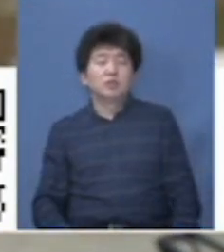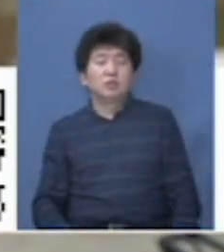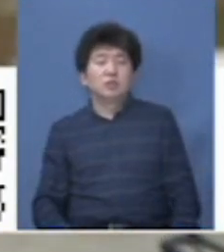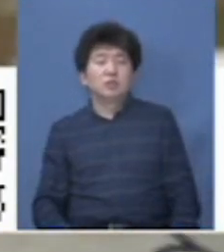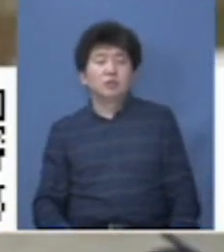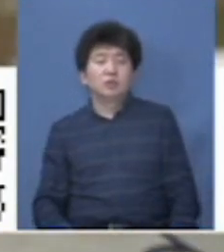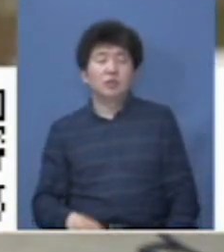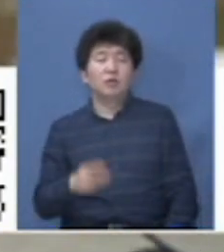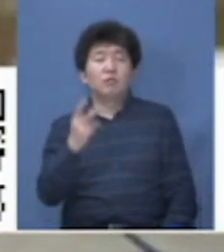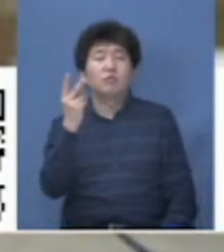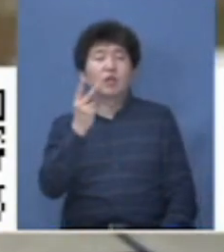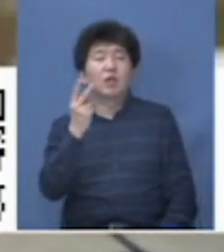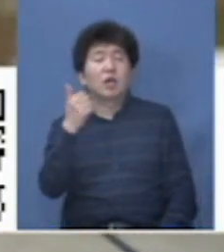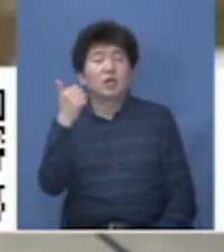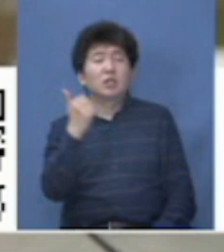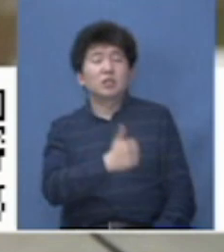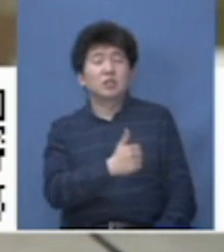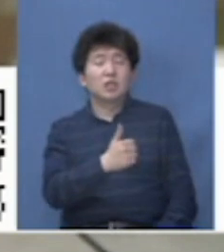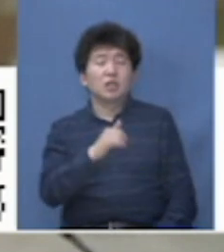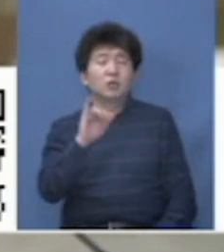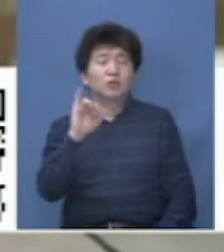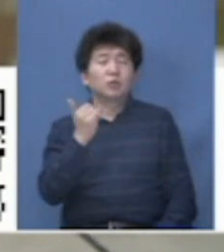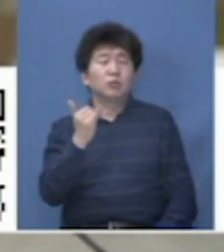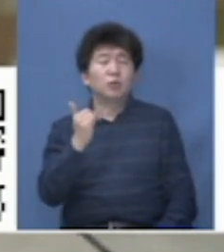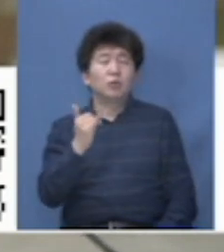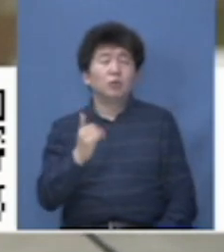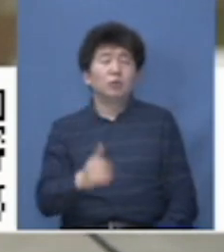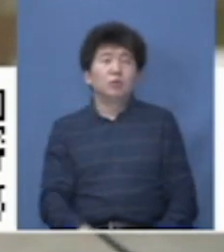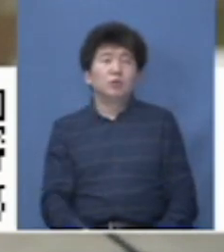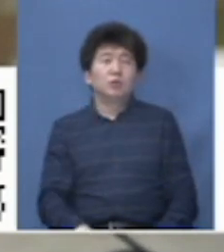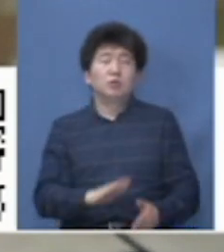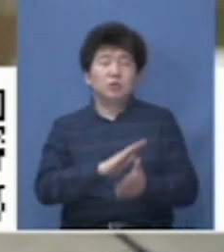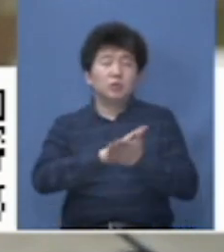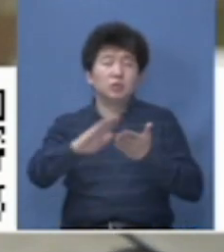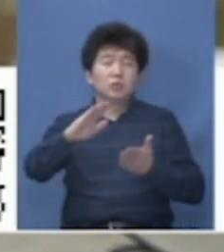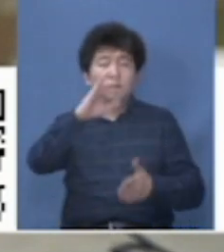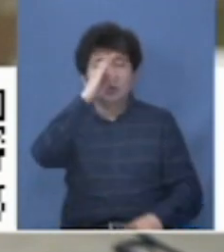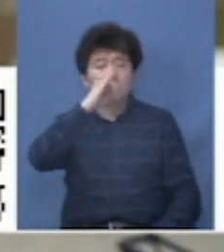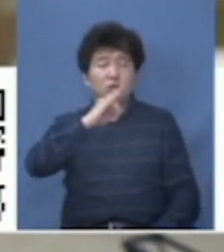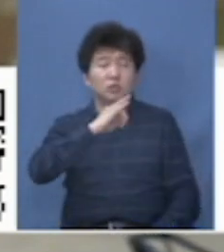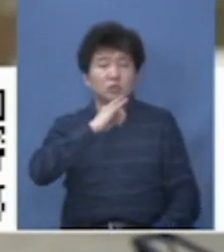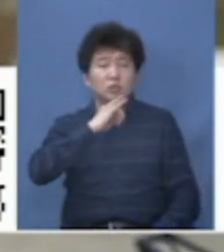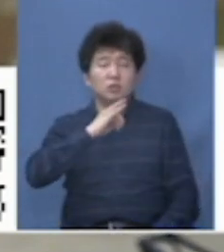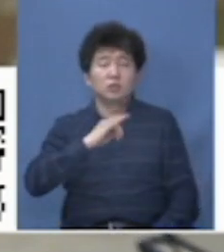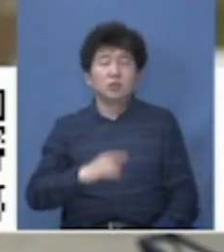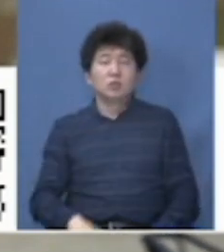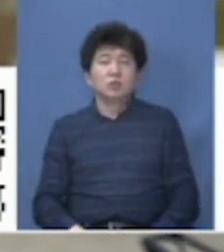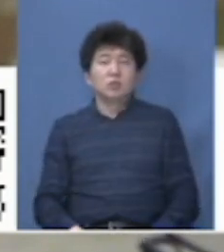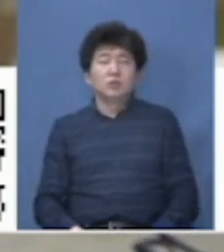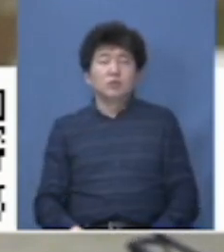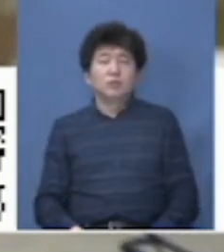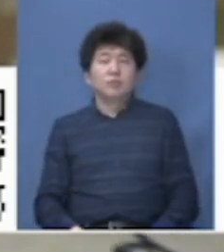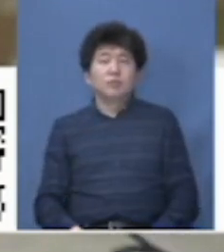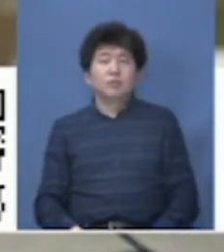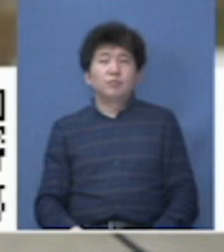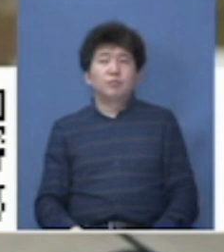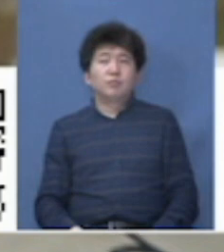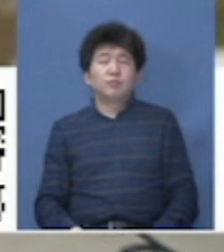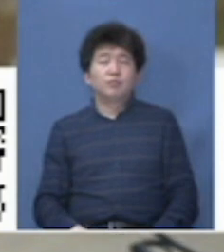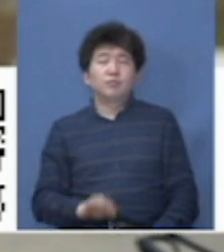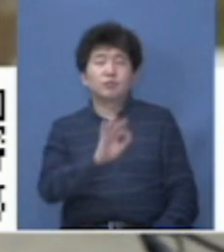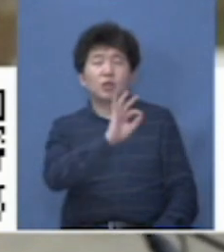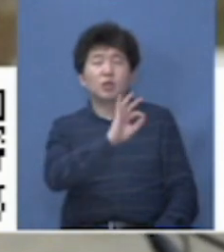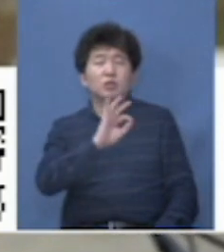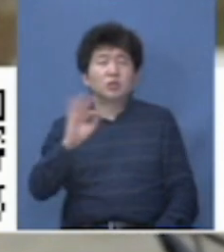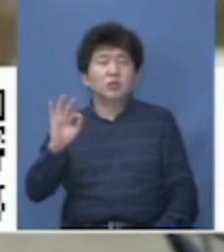нас проводятся субботники в рамках акции «Таза Казахстан». Данная акция – это